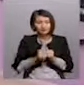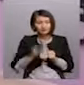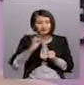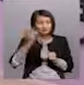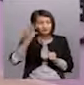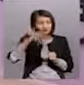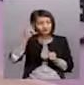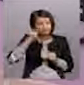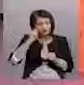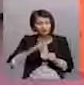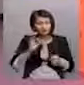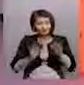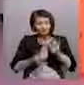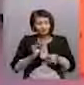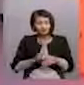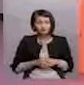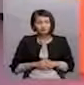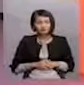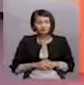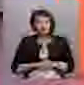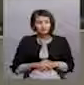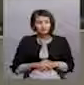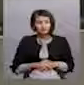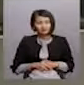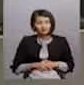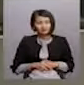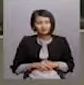бір пайдасына жарары ақиқат. Гүлден Төлеген, Мұрат Әбілмәжит, Анатолий Классин, Ертіс Ақпарат.